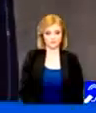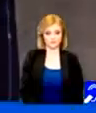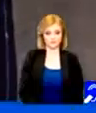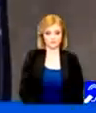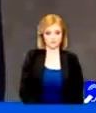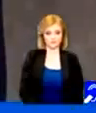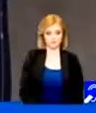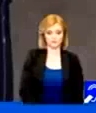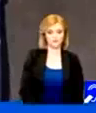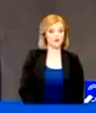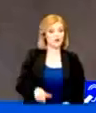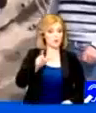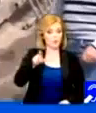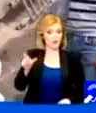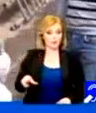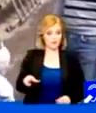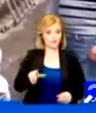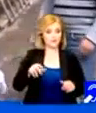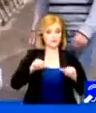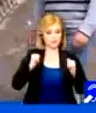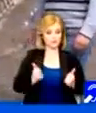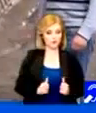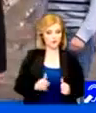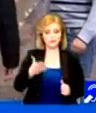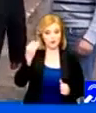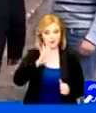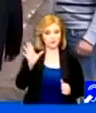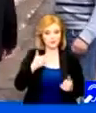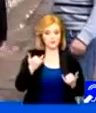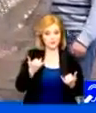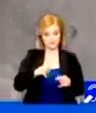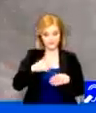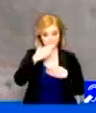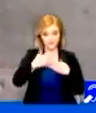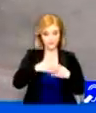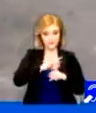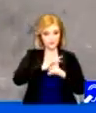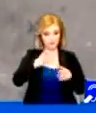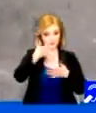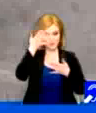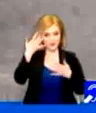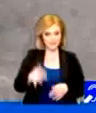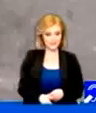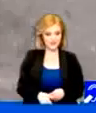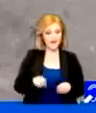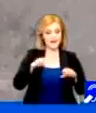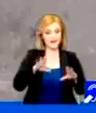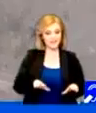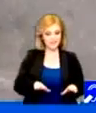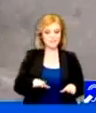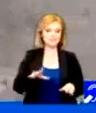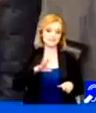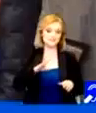Oamenii în uniformă nu au uitat că suntem în săptămâna mare și s-au mobilizat pentru un scop nobil. Militarii de la Inspectoratul General de Carabinieri au strâns